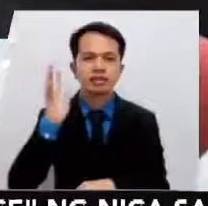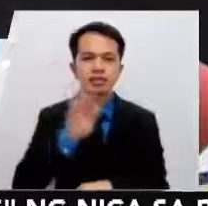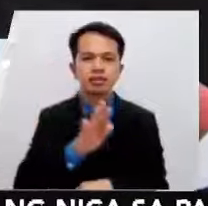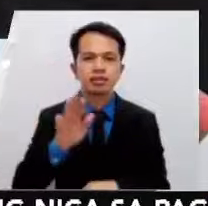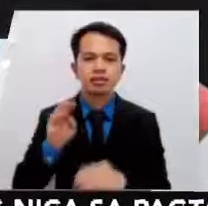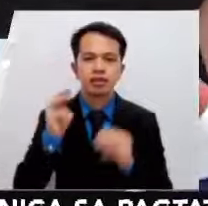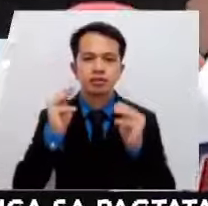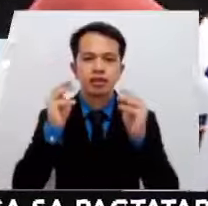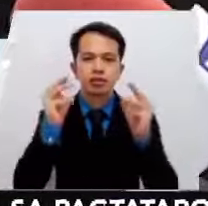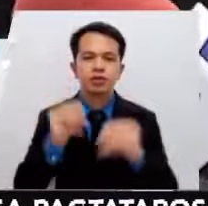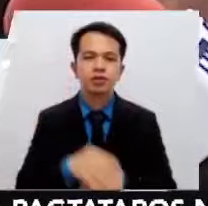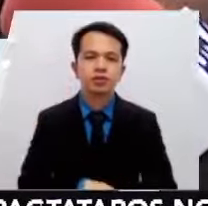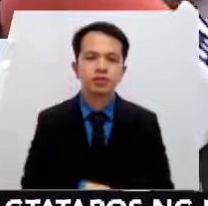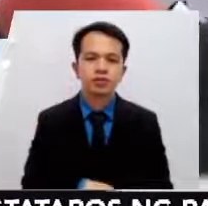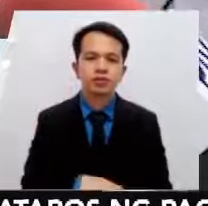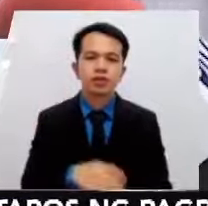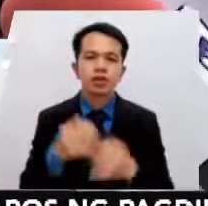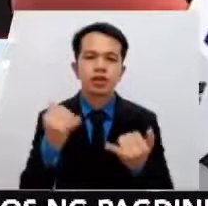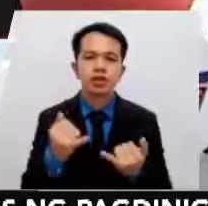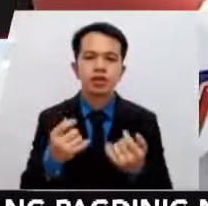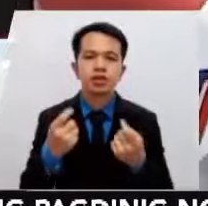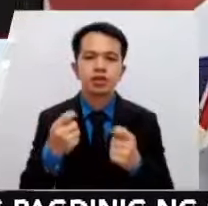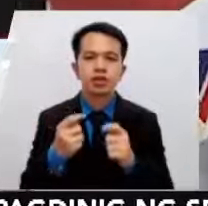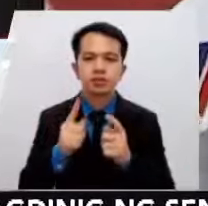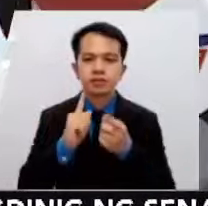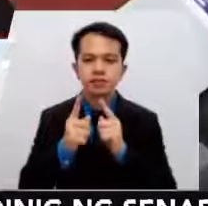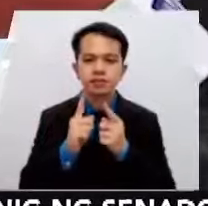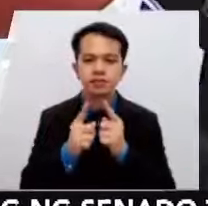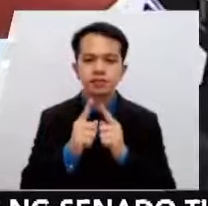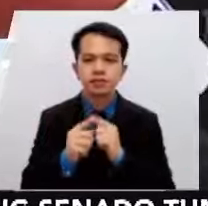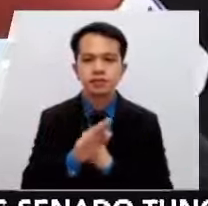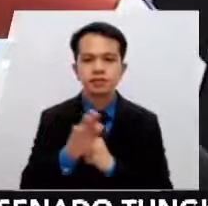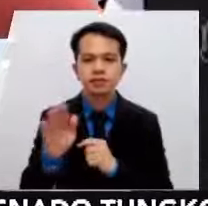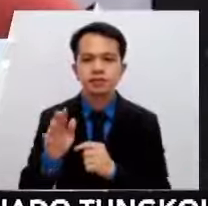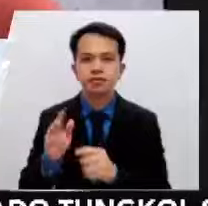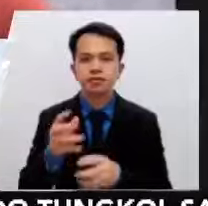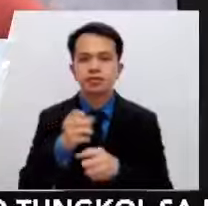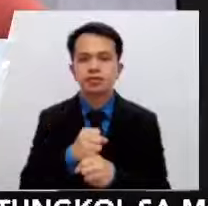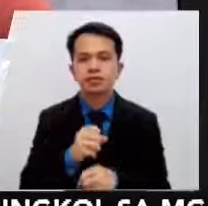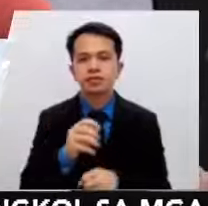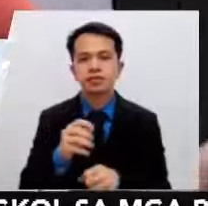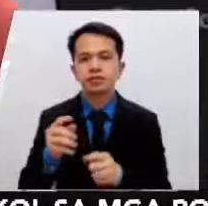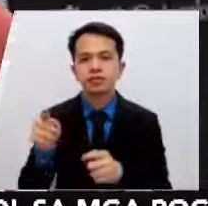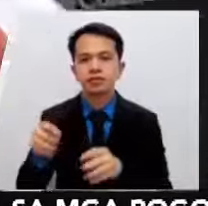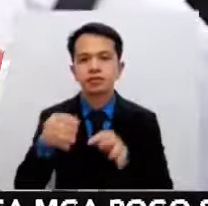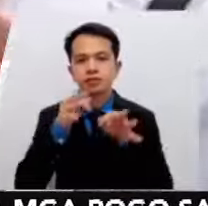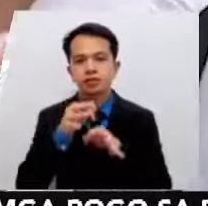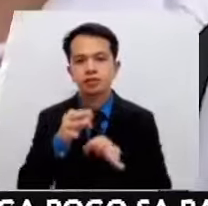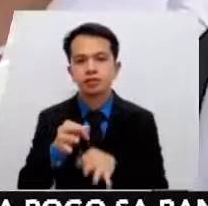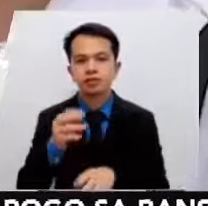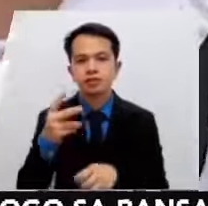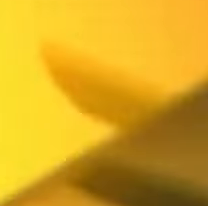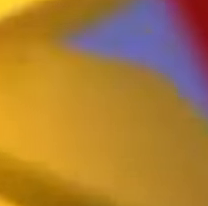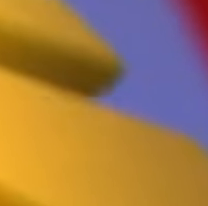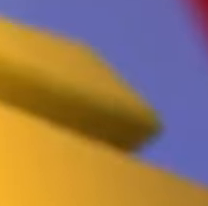lungsod. Sinusubukan pa ng GMA Integrated News na makuha ang panig ng vice-presidente.